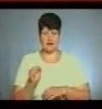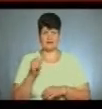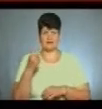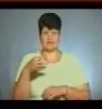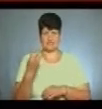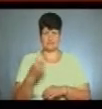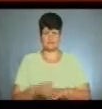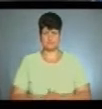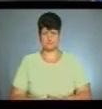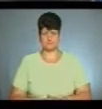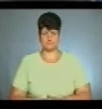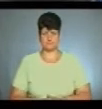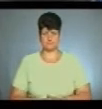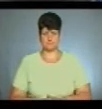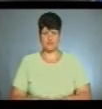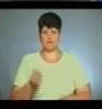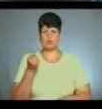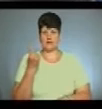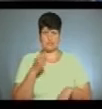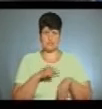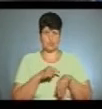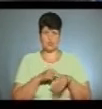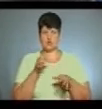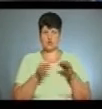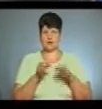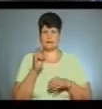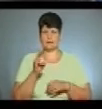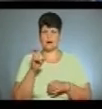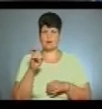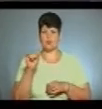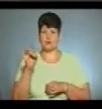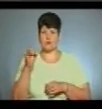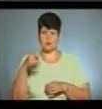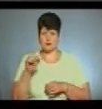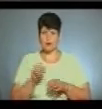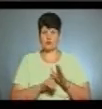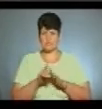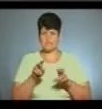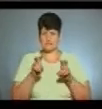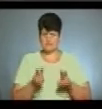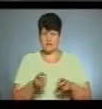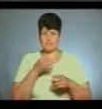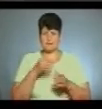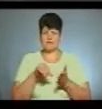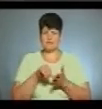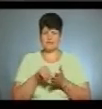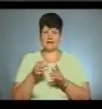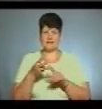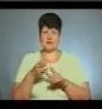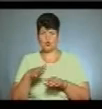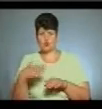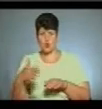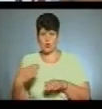Шови. Об 11-й годині суддя Надія Бурда розпочала засідання. Вона повідомила, представник третьої сторони у